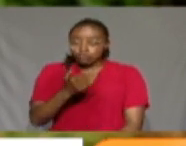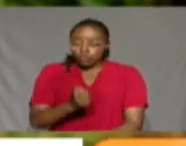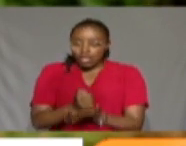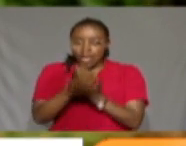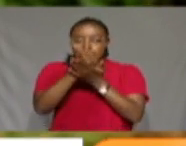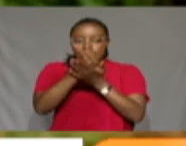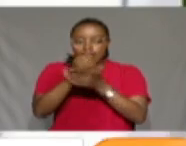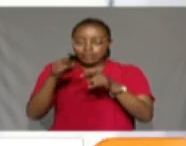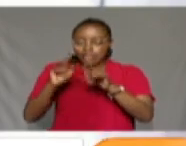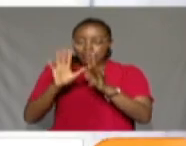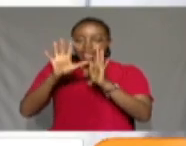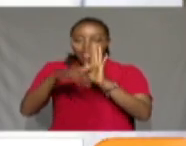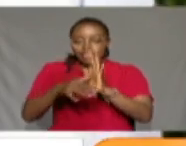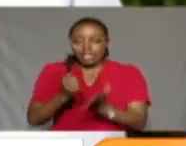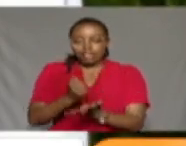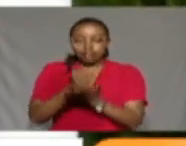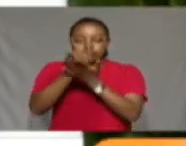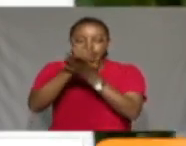hata wasasi wao baadaye.